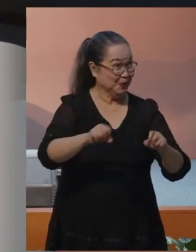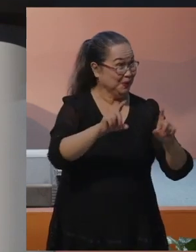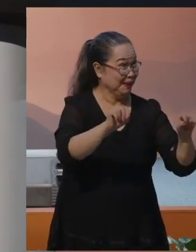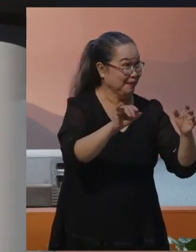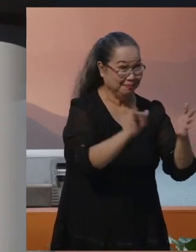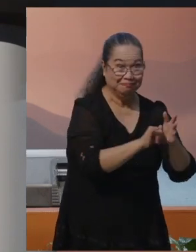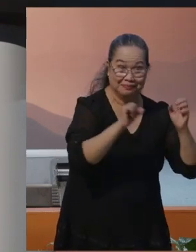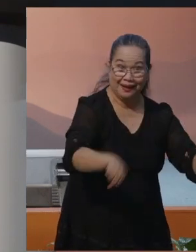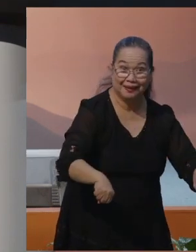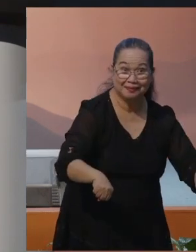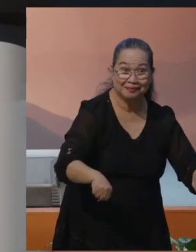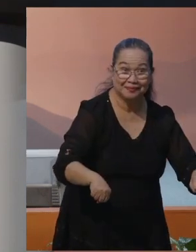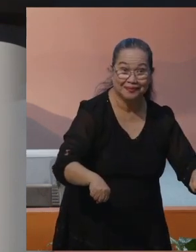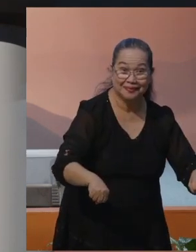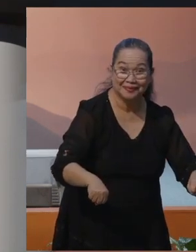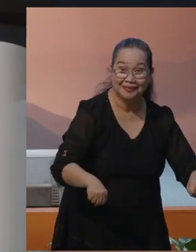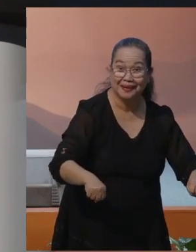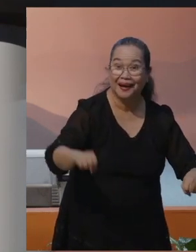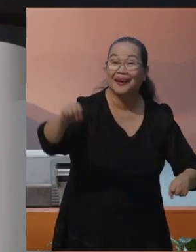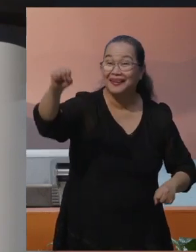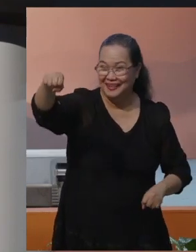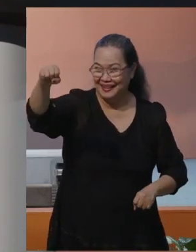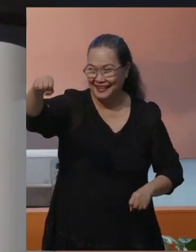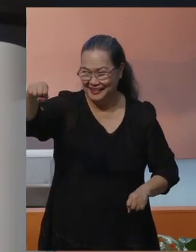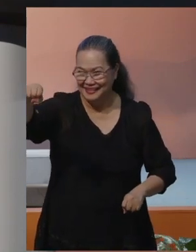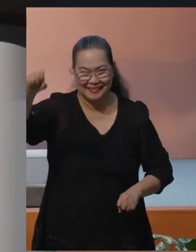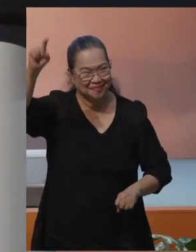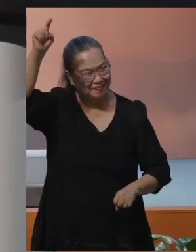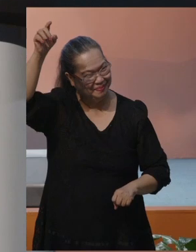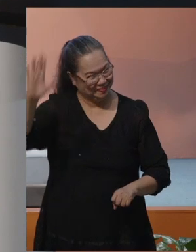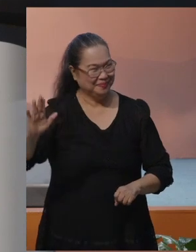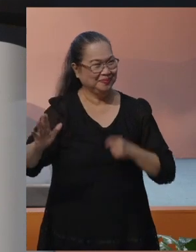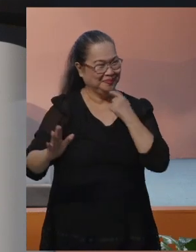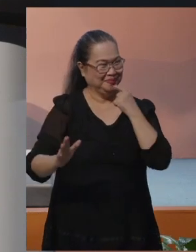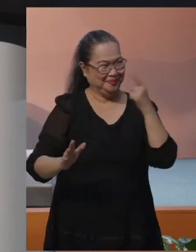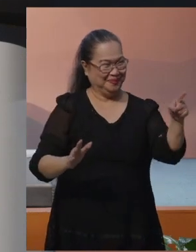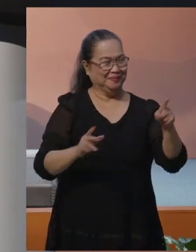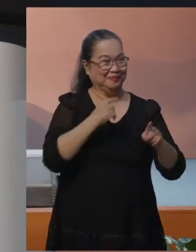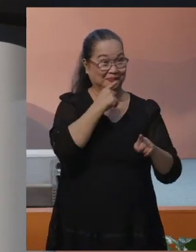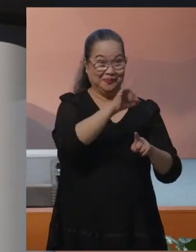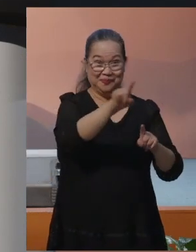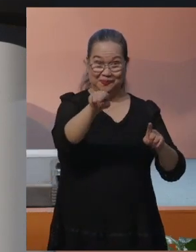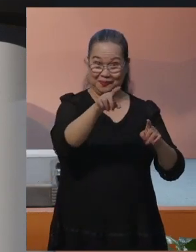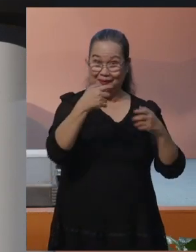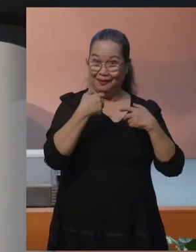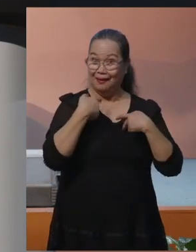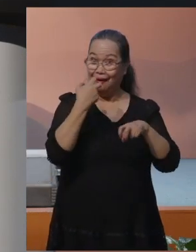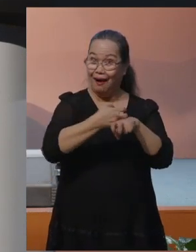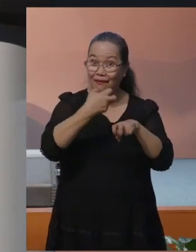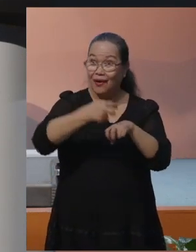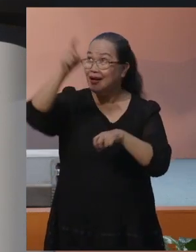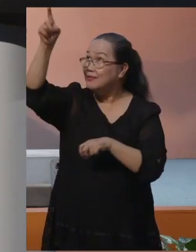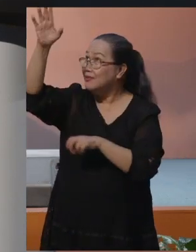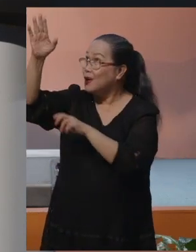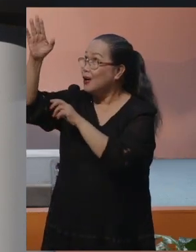kanila? Ang Diyos, di ba? Meron bang mahirap sa ating